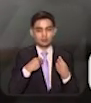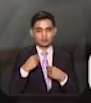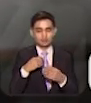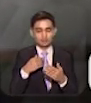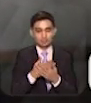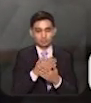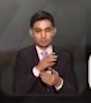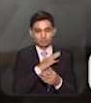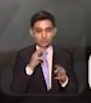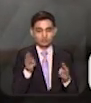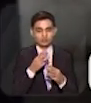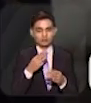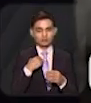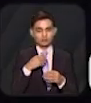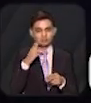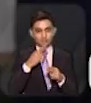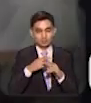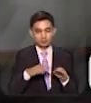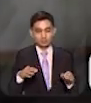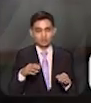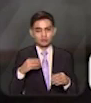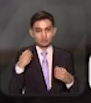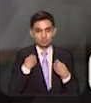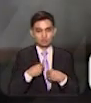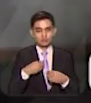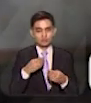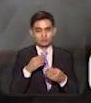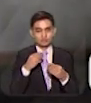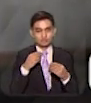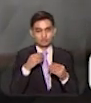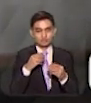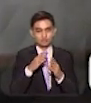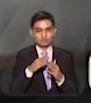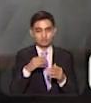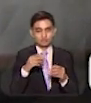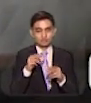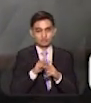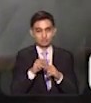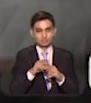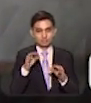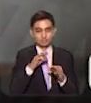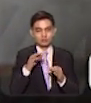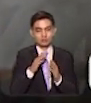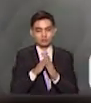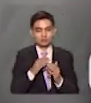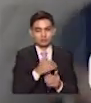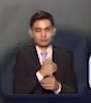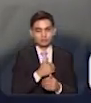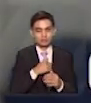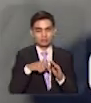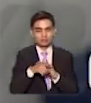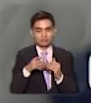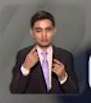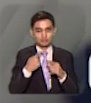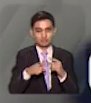Інілеріме маған кітап, сумка, куртка киімдер сұраймын. Үйімді дұрыстап берсе деп сұраймын. Басқа